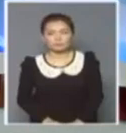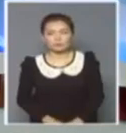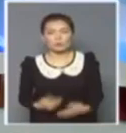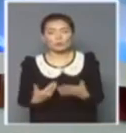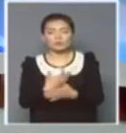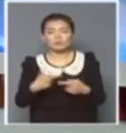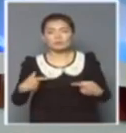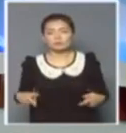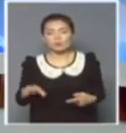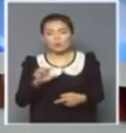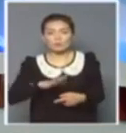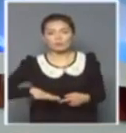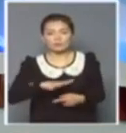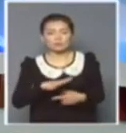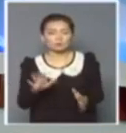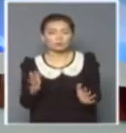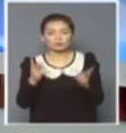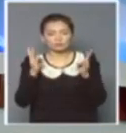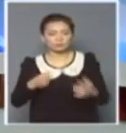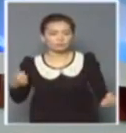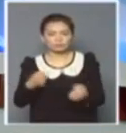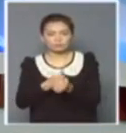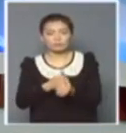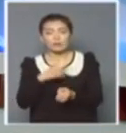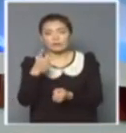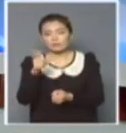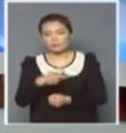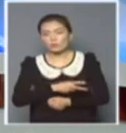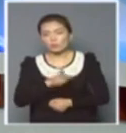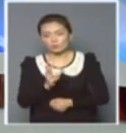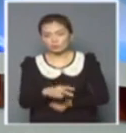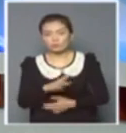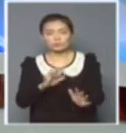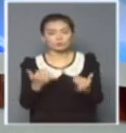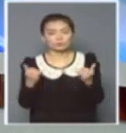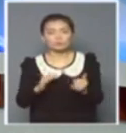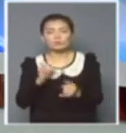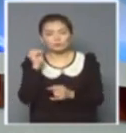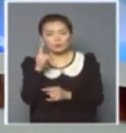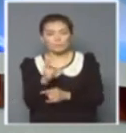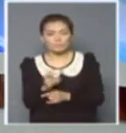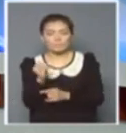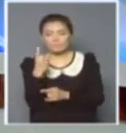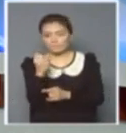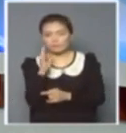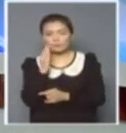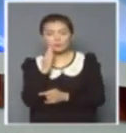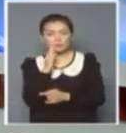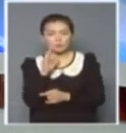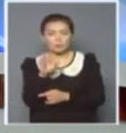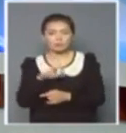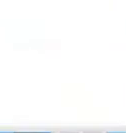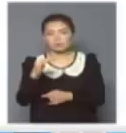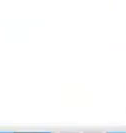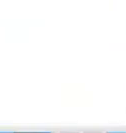Өзге де жаңалықтар. Атырауда жан түршігерлік жол апаты болып, бір адам көз жұмды. Оқиға бүгін күнді сағат 11-лер шамасында Атырауда